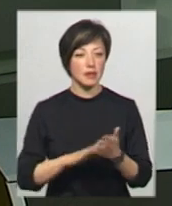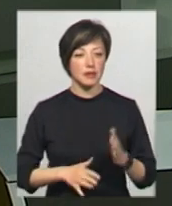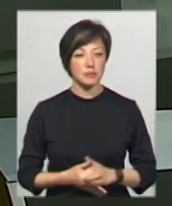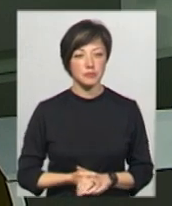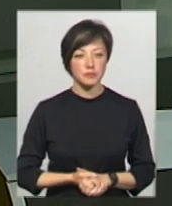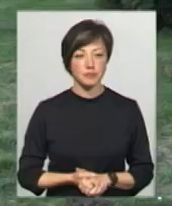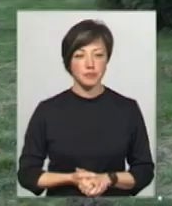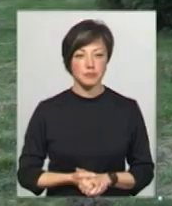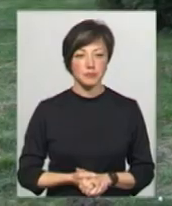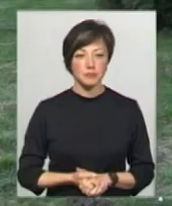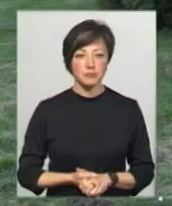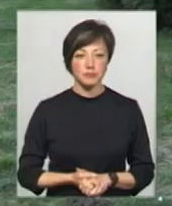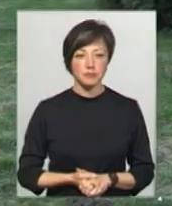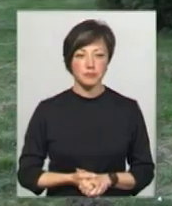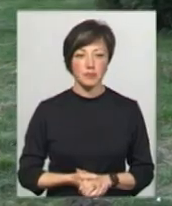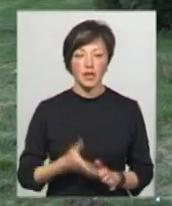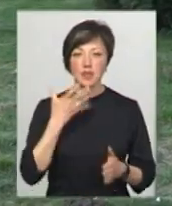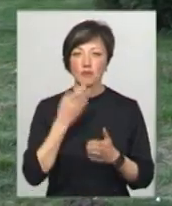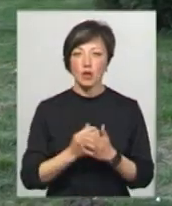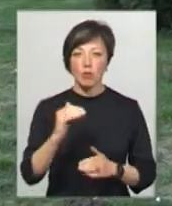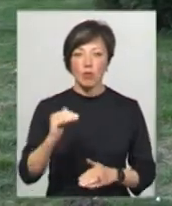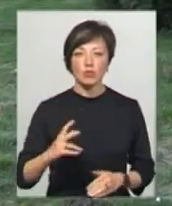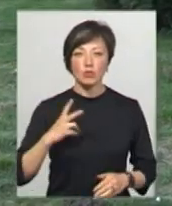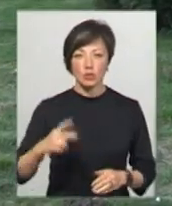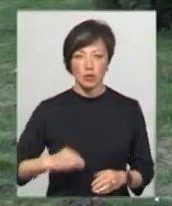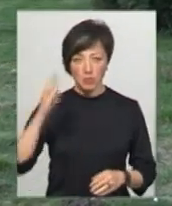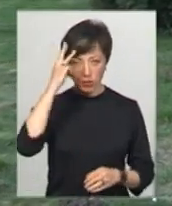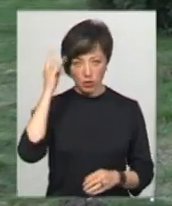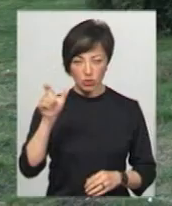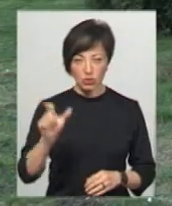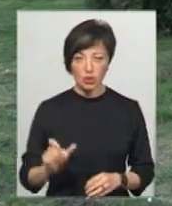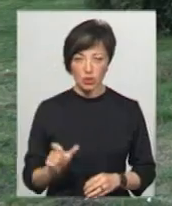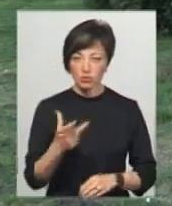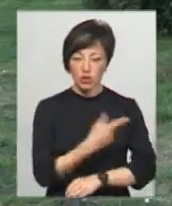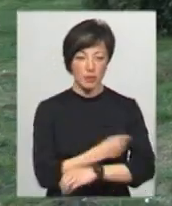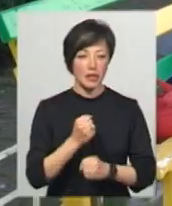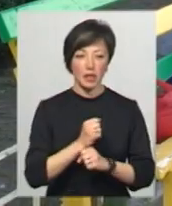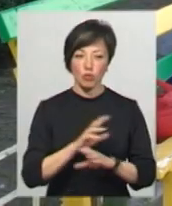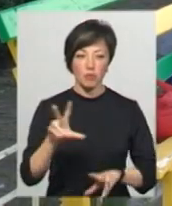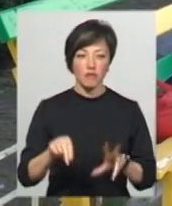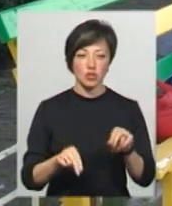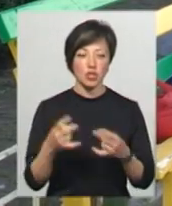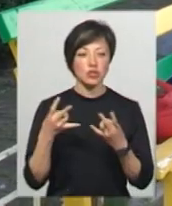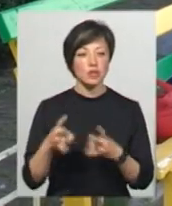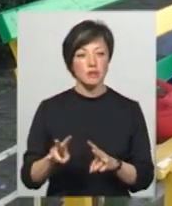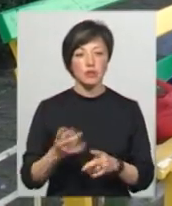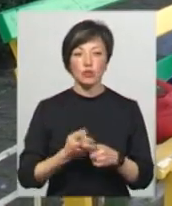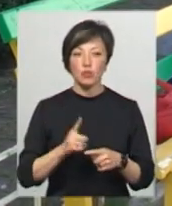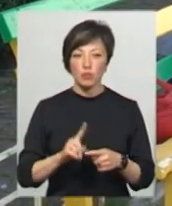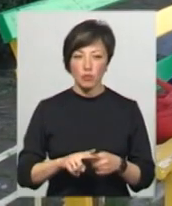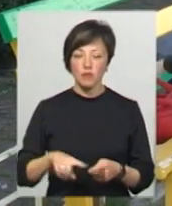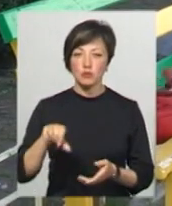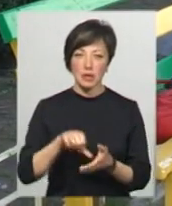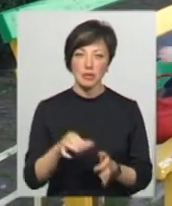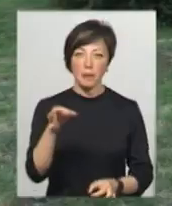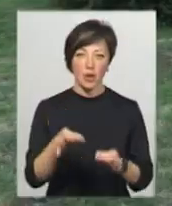сюжеті. Своїй молодшій доньці хмельничанка Наталія Шмурікова щеплень не робить, бо вважає їх шкідливими, тому виступає за